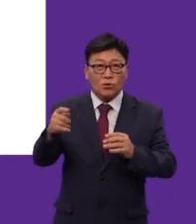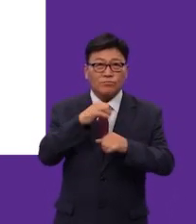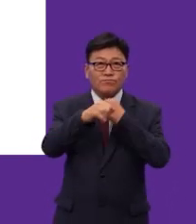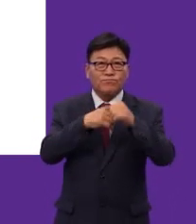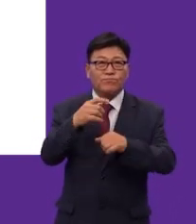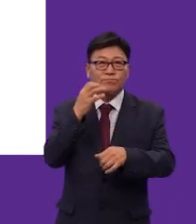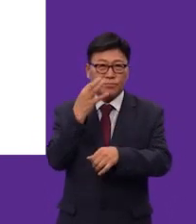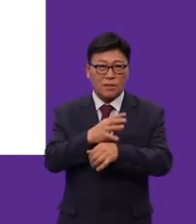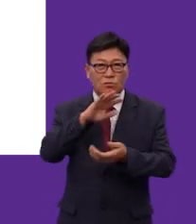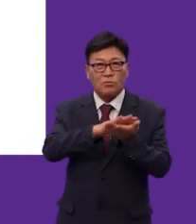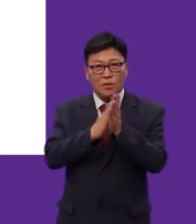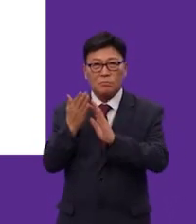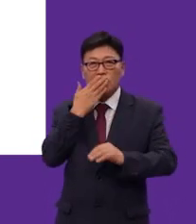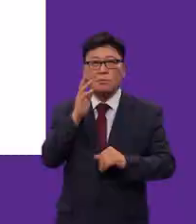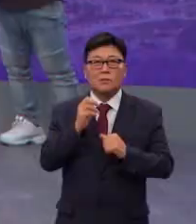것으로 확신합니다.